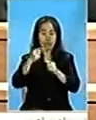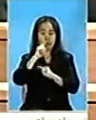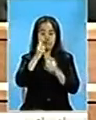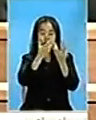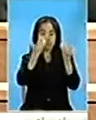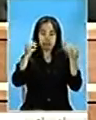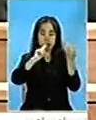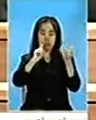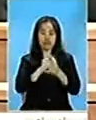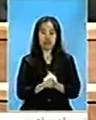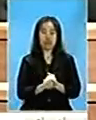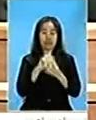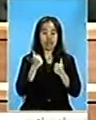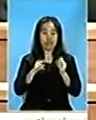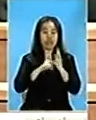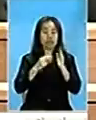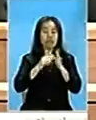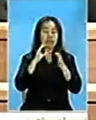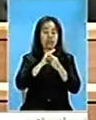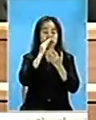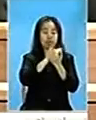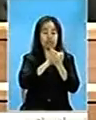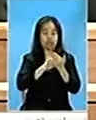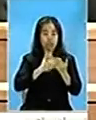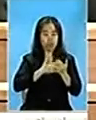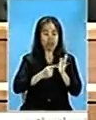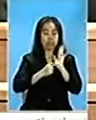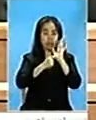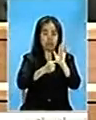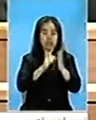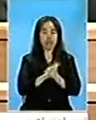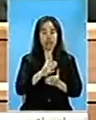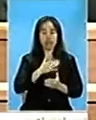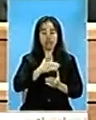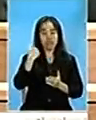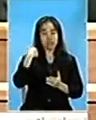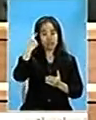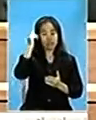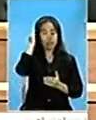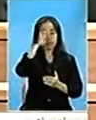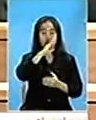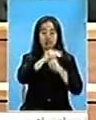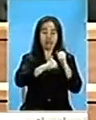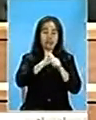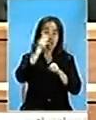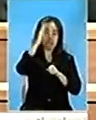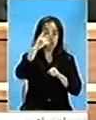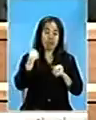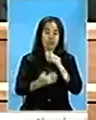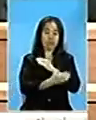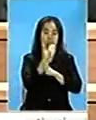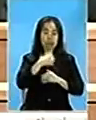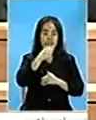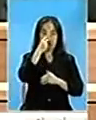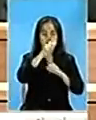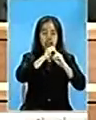านว่าวันนี้มันเป็นแค่เรื่องหลักการที่ผมเสนอความคิดเห็นผมคิดว่าถ้าหากมีโอกาสในปีต่อไปครับผมอยากเห็นทางส